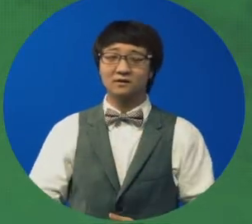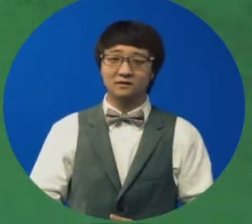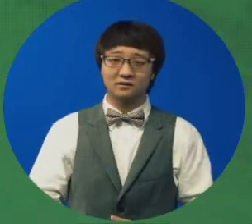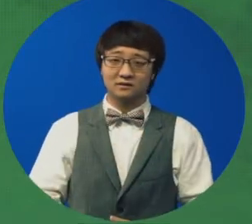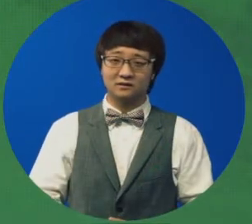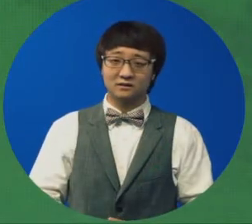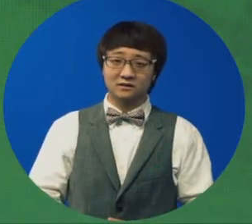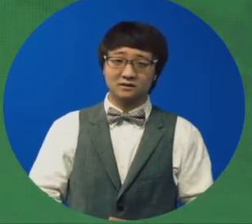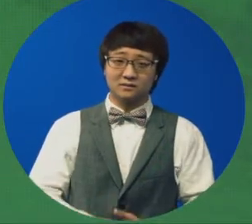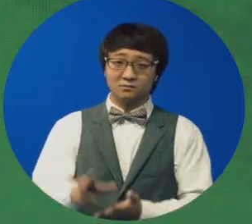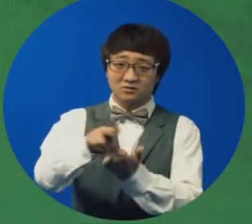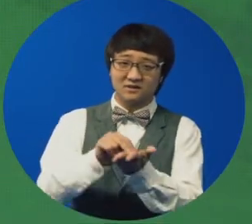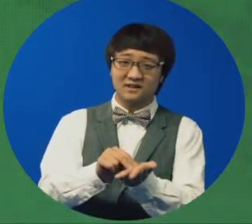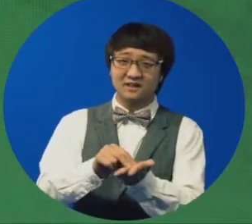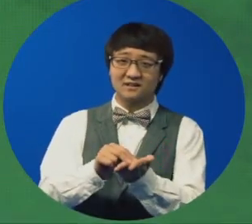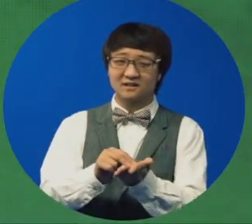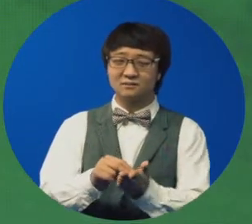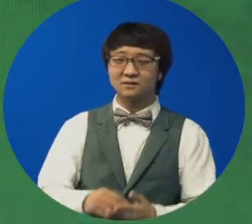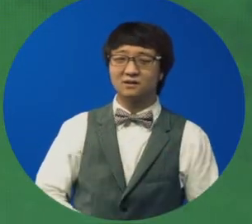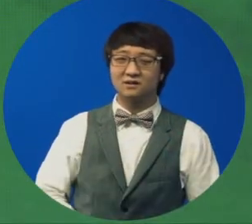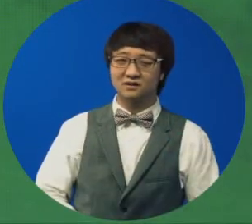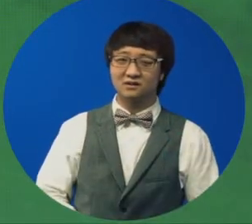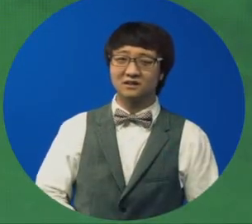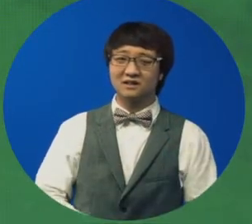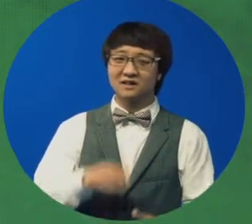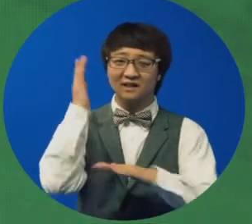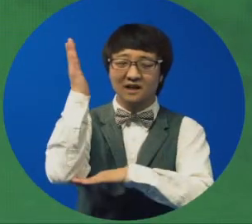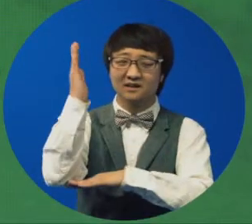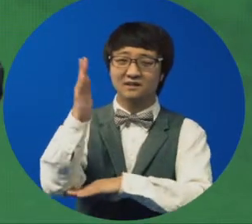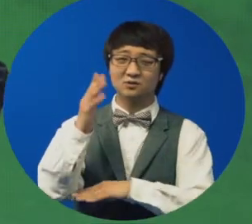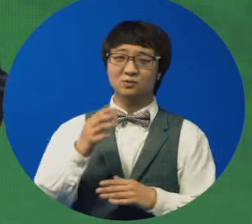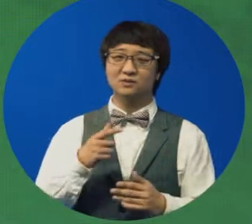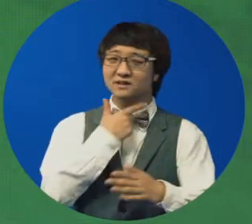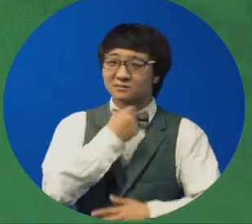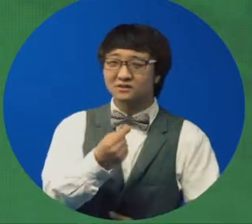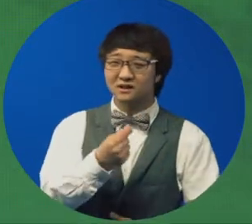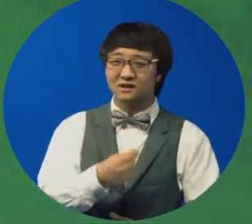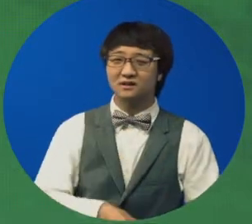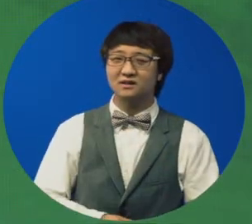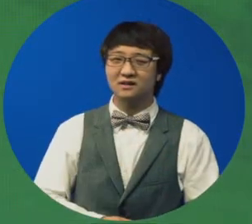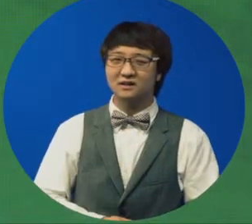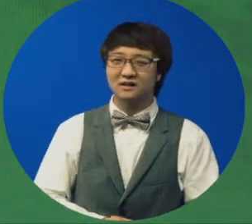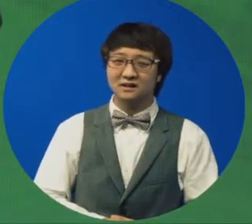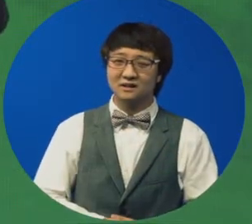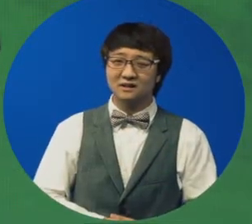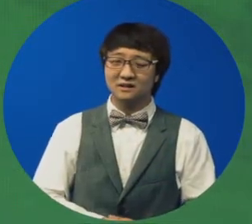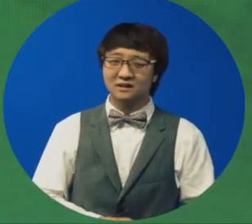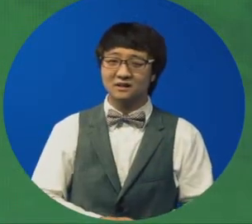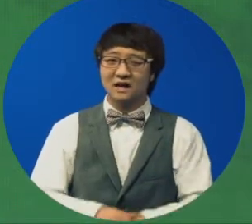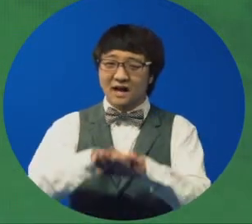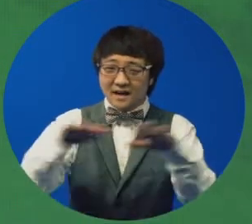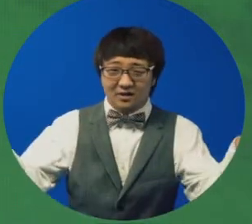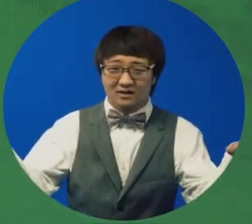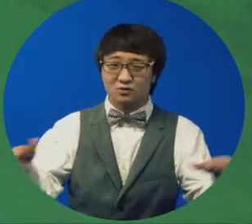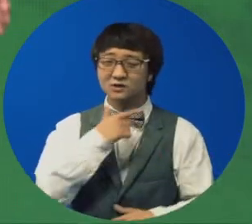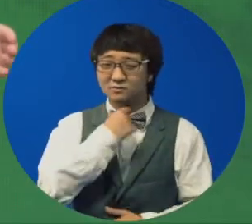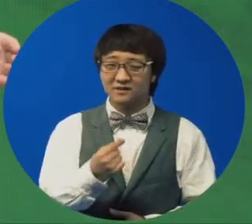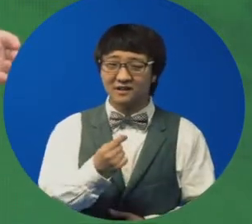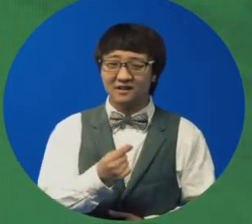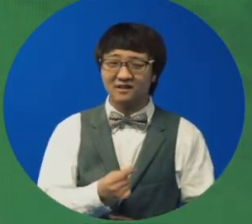대한 답을 제가 대답해주고 싶은 많은 욕망들을 느낍니다. 내가 이 문제에 해결해지고 이 문제에 답을 내주면서